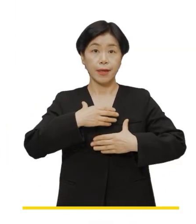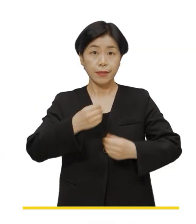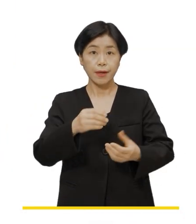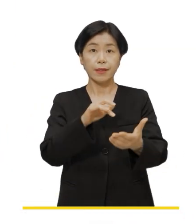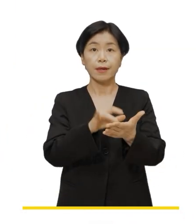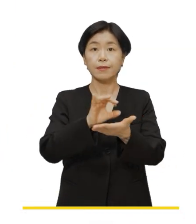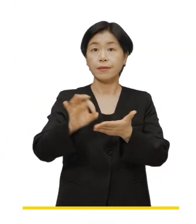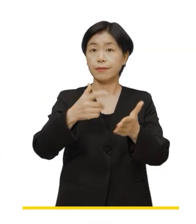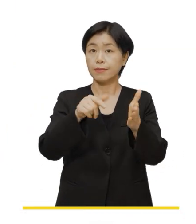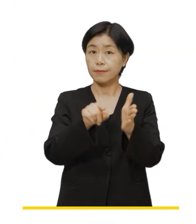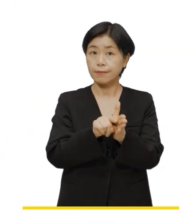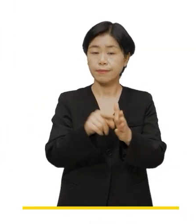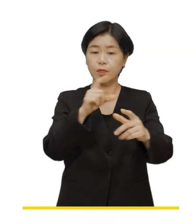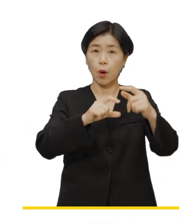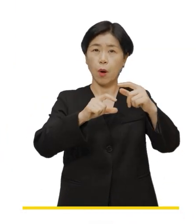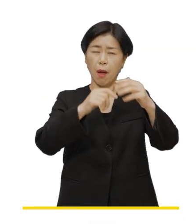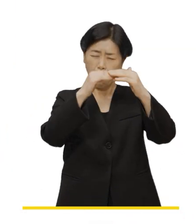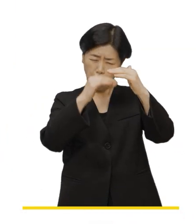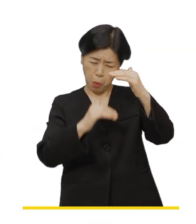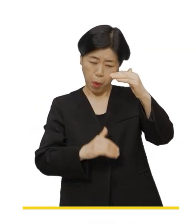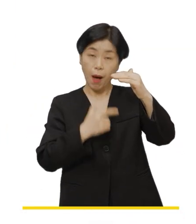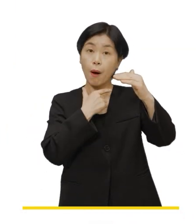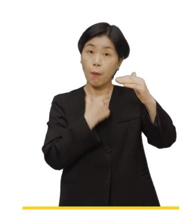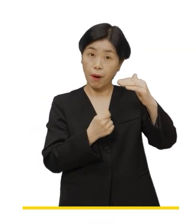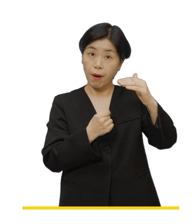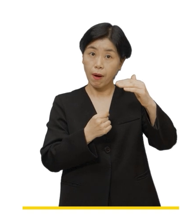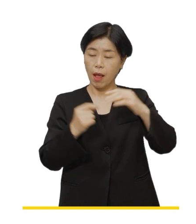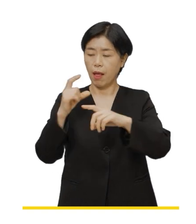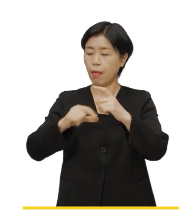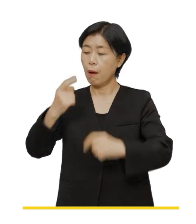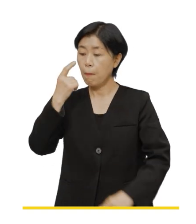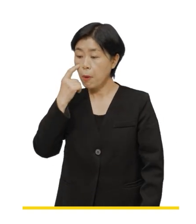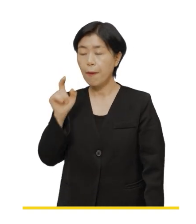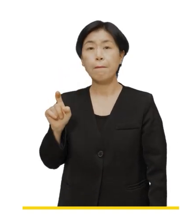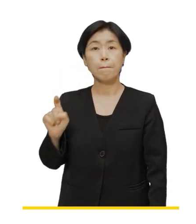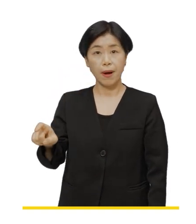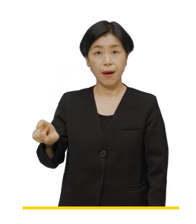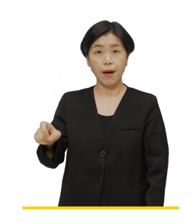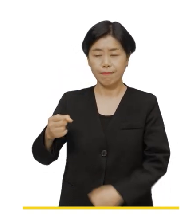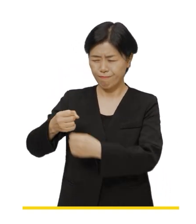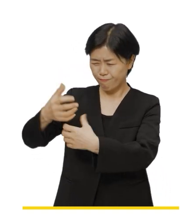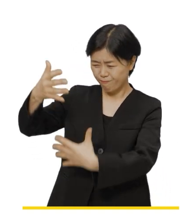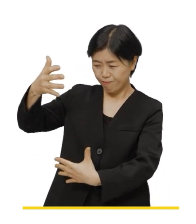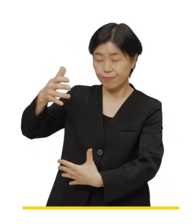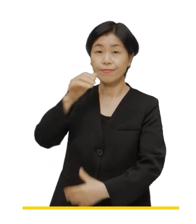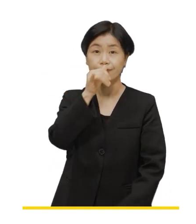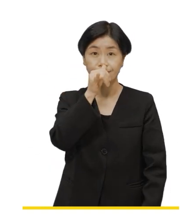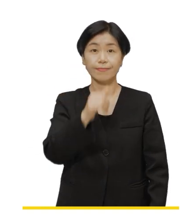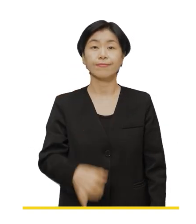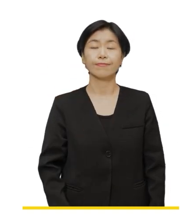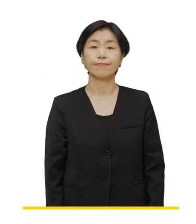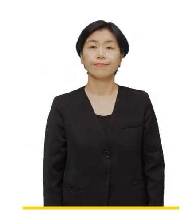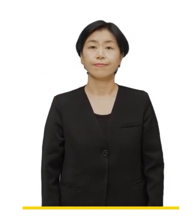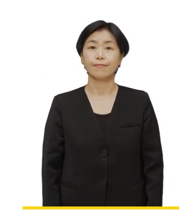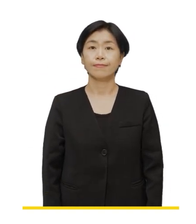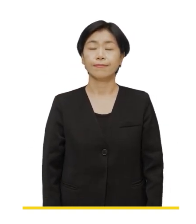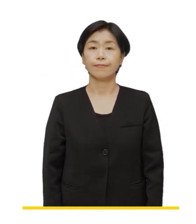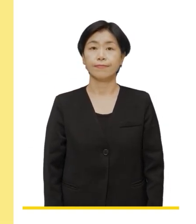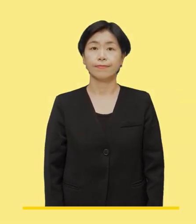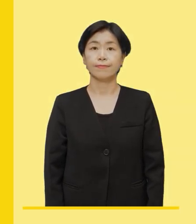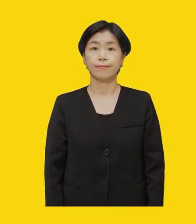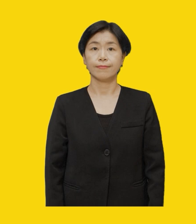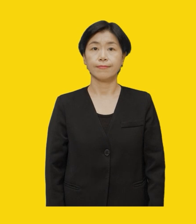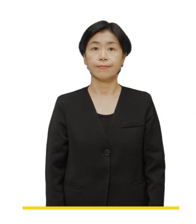의약품 사용을 위한 보다 자세한 내용은 더보기란에 있는 의약품 안전하게 사용하기 교육 자료로 확인할 수